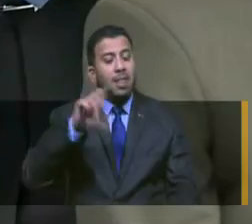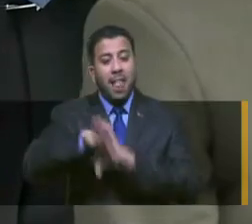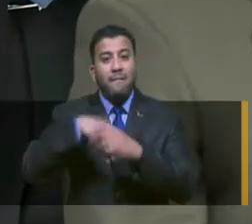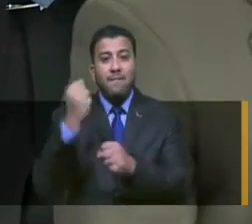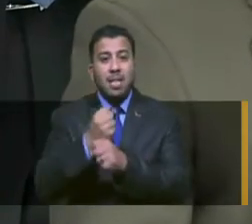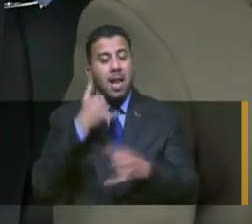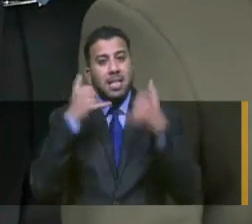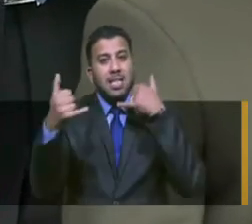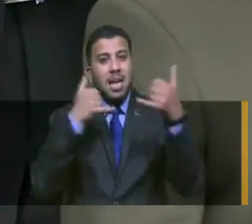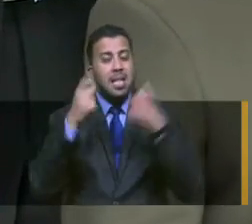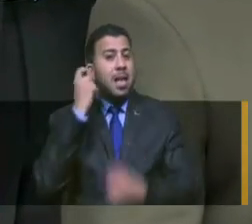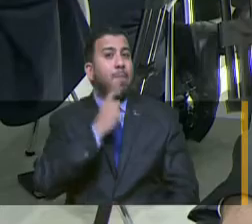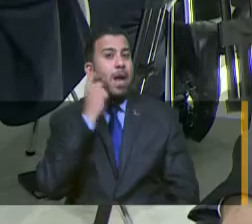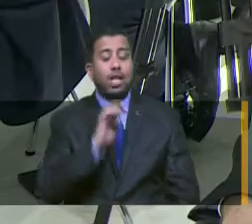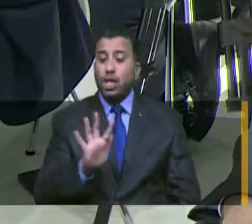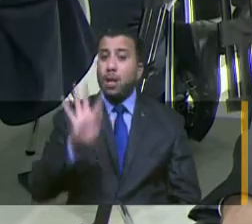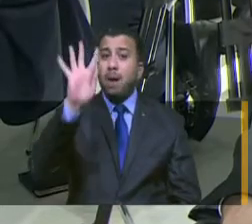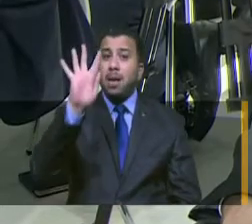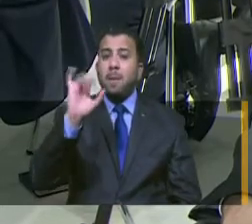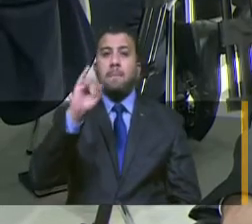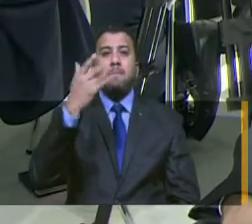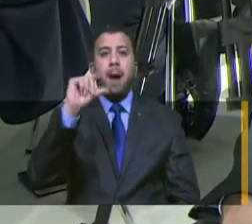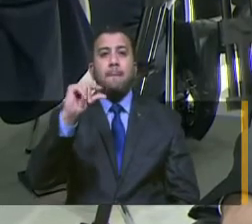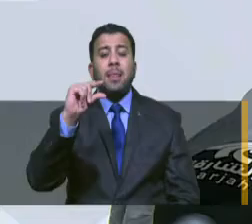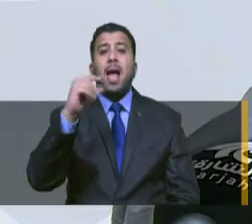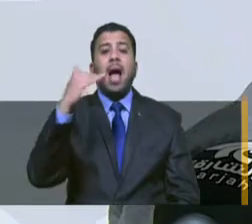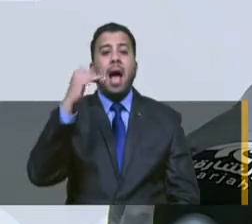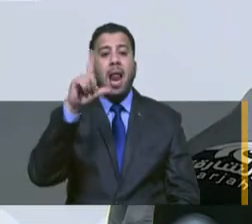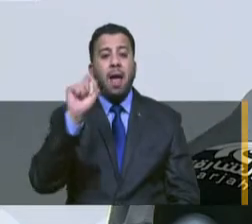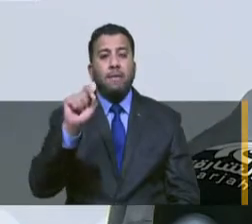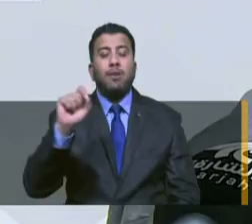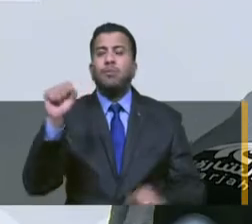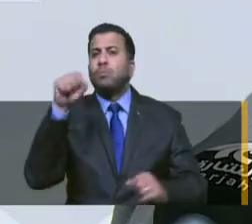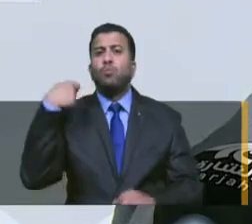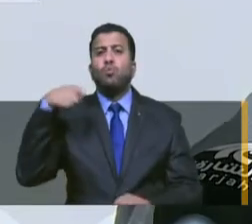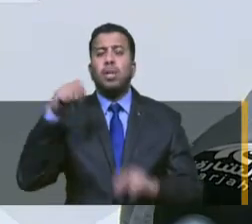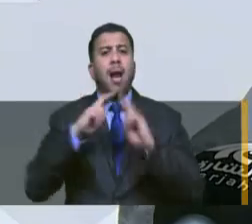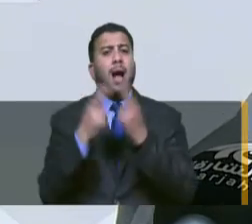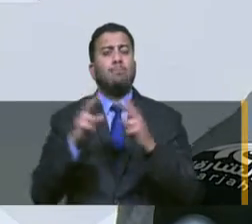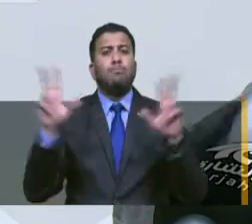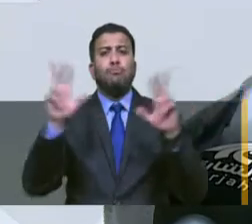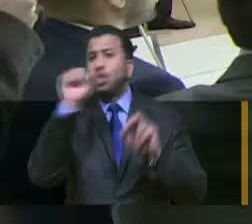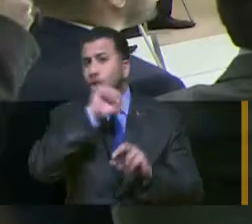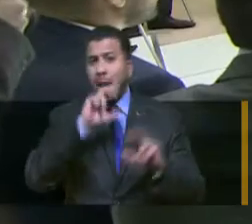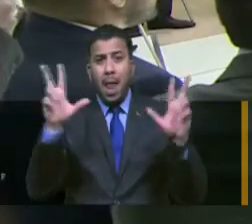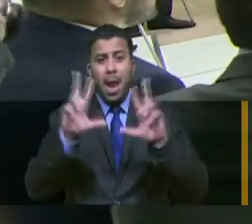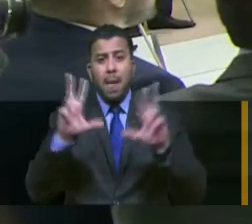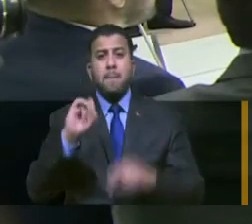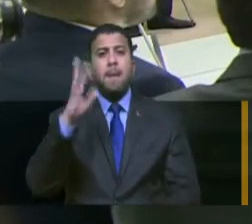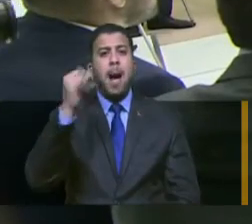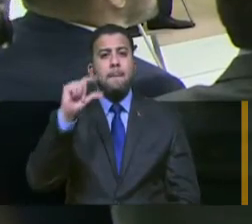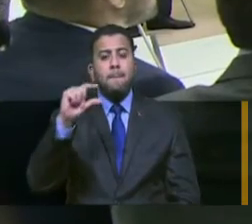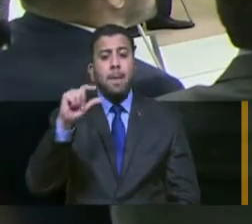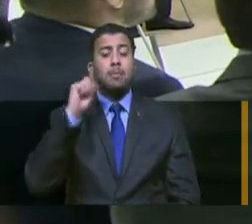عام اتصالات الإمارات الشمالية، وسعادة محمد خلف مدير عام مؤسسة الشارقة للإعلام، وسعادة محمد جلال الرئيسي